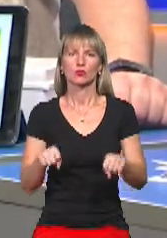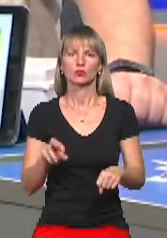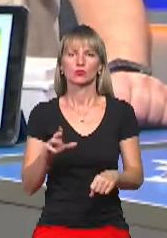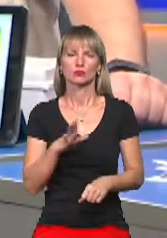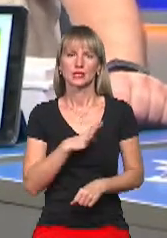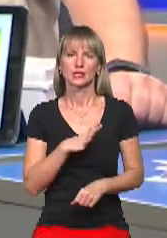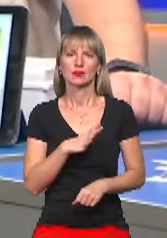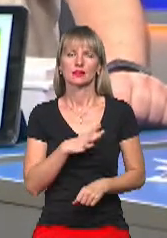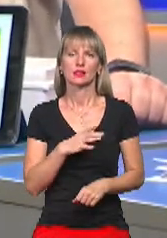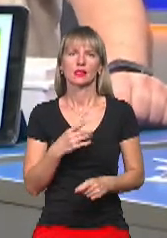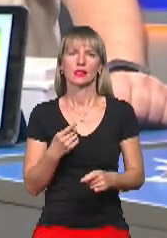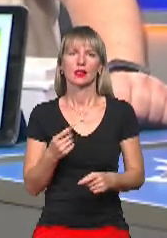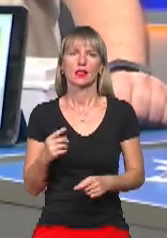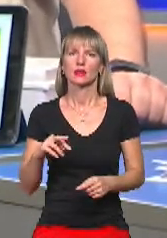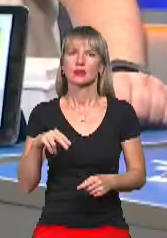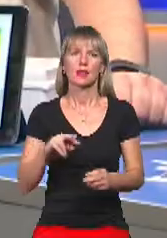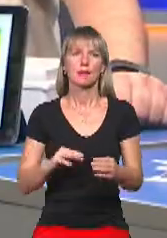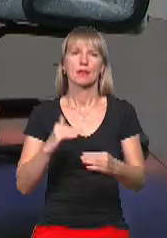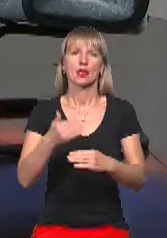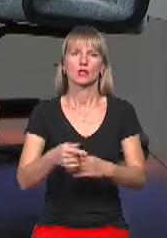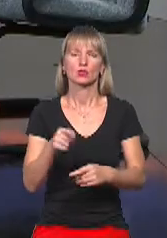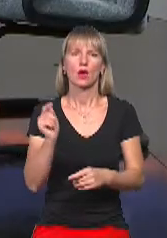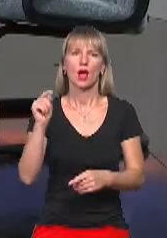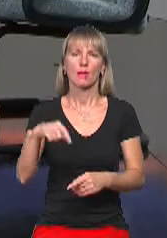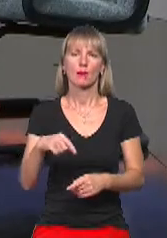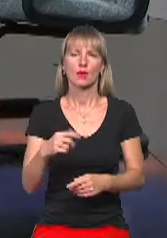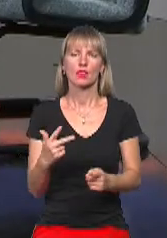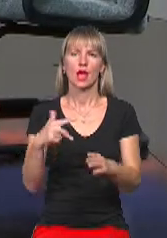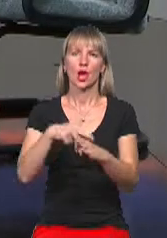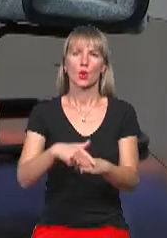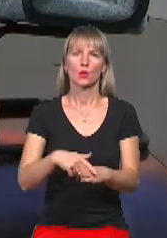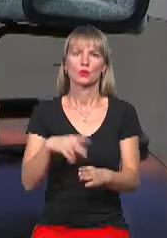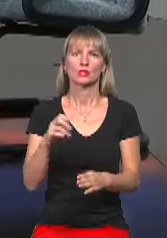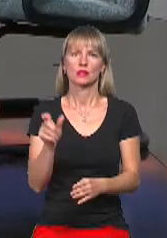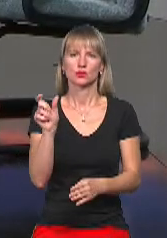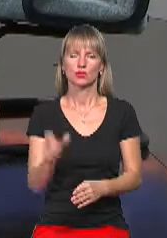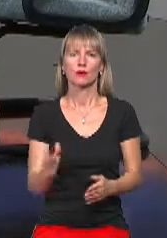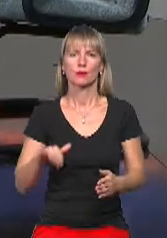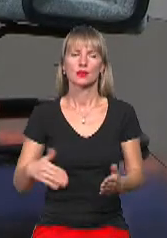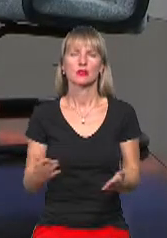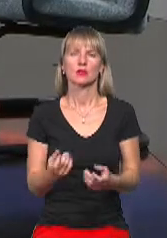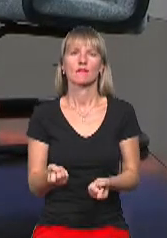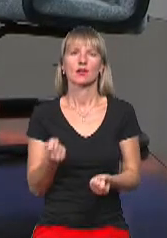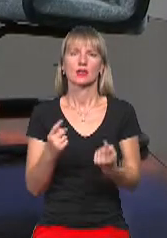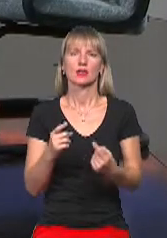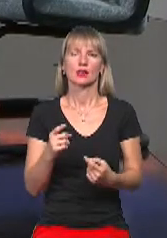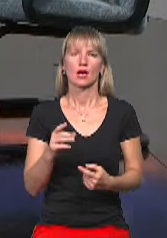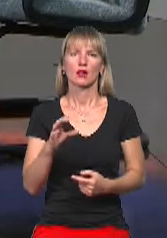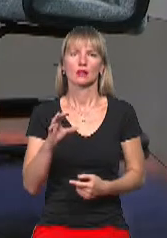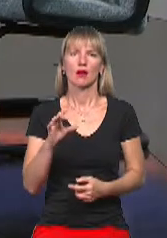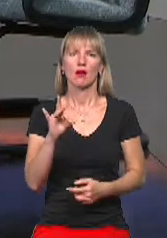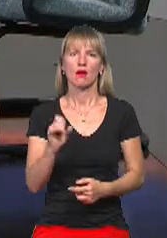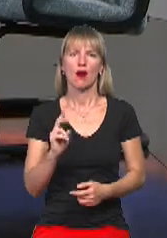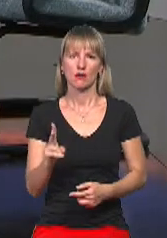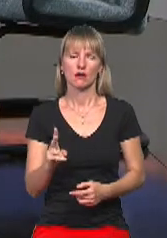быть, этот, вот он не перешагнет ту капельку нагрузки на организм, после которой возникает там онкология там, или